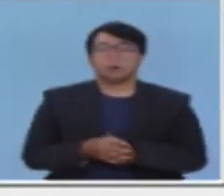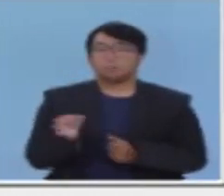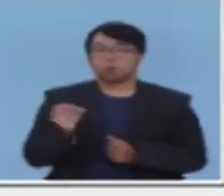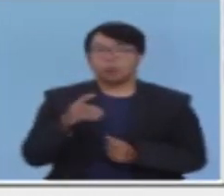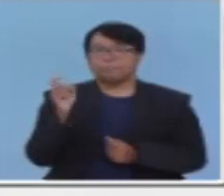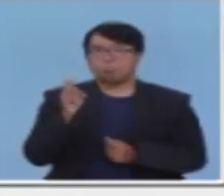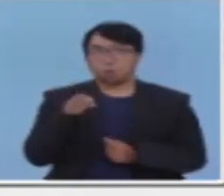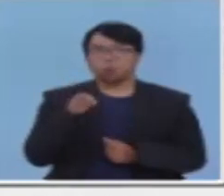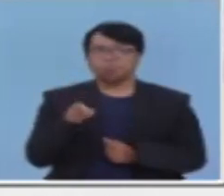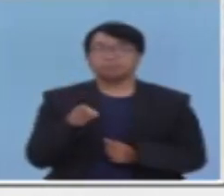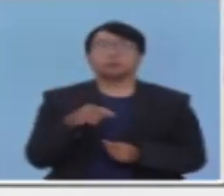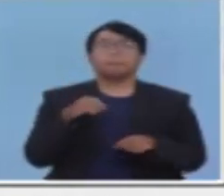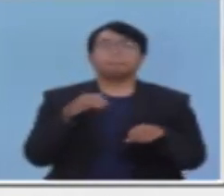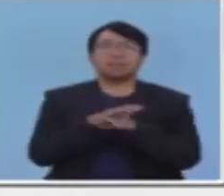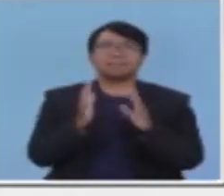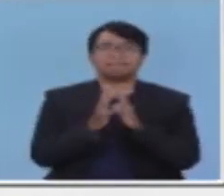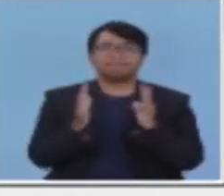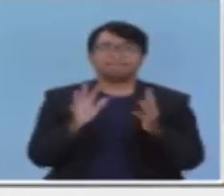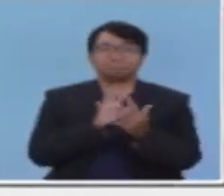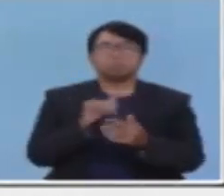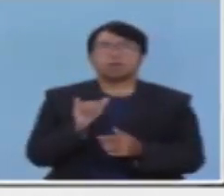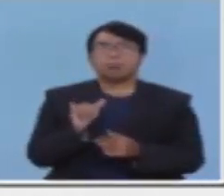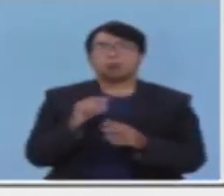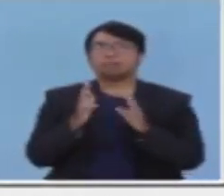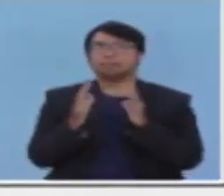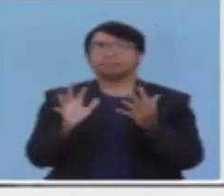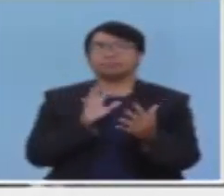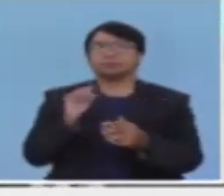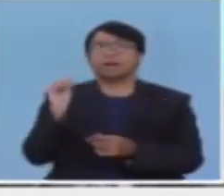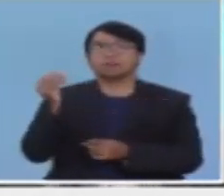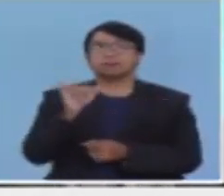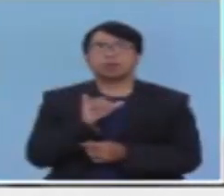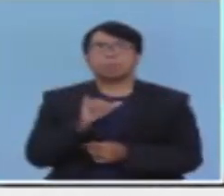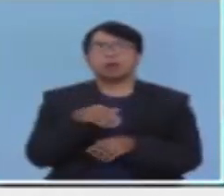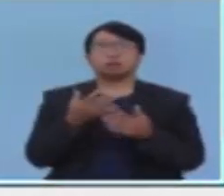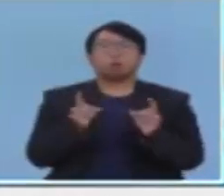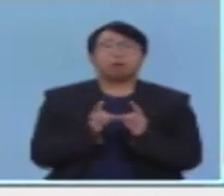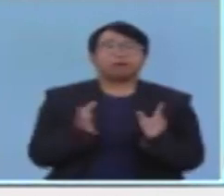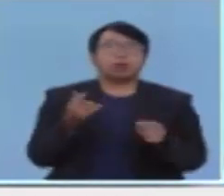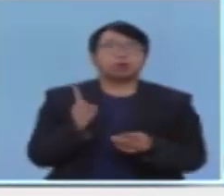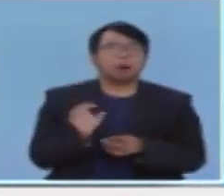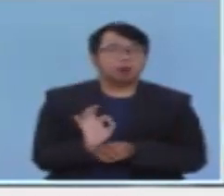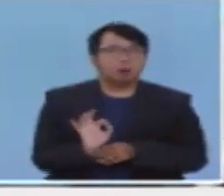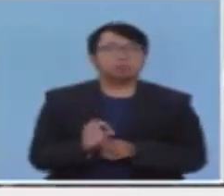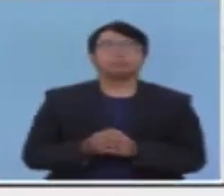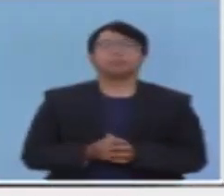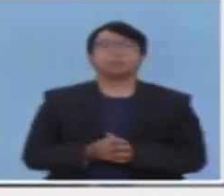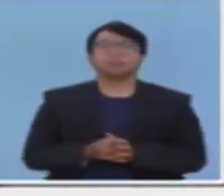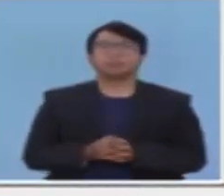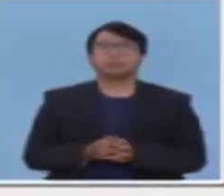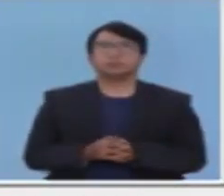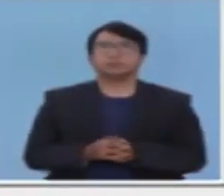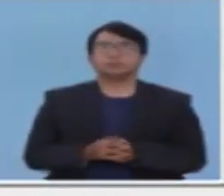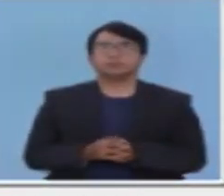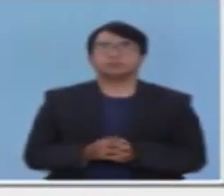dengan yang sudah diterapkan di Jakarta saat ini? Tidak, jadi kami juga sudah lakukan beberapa langkah ya, pertemuan